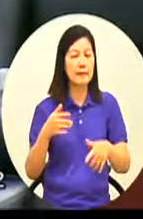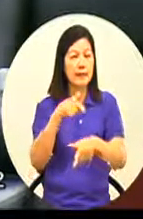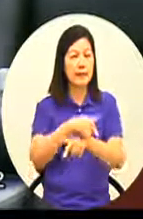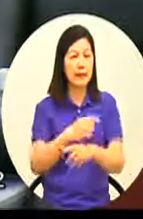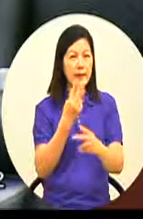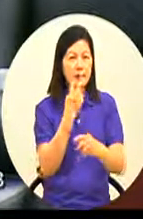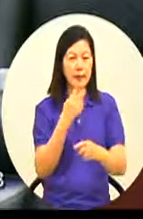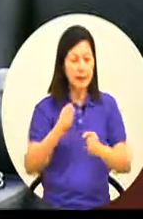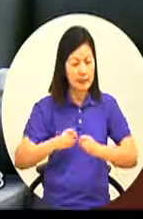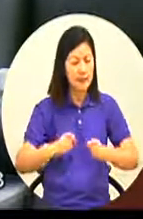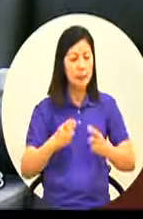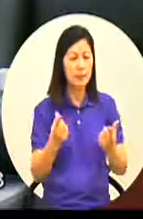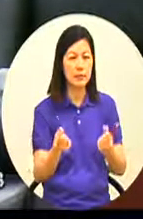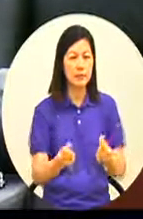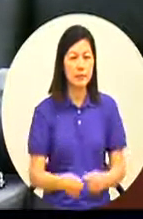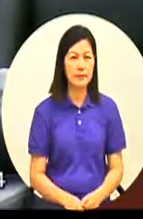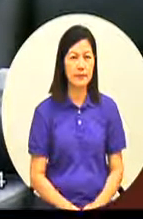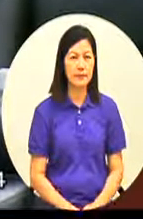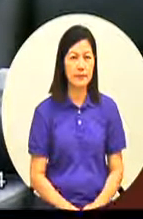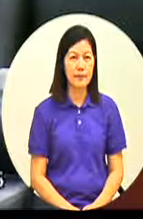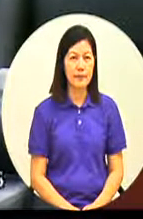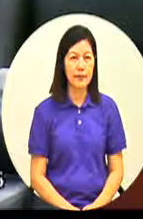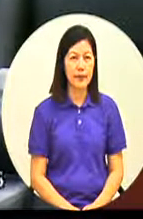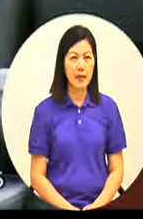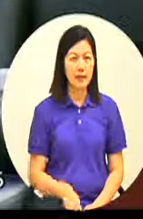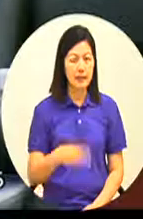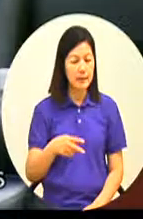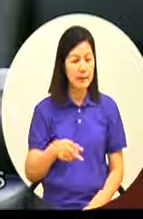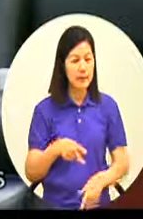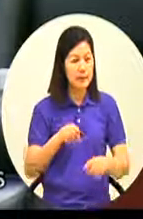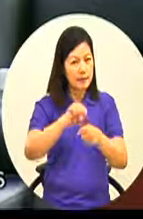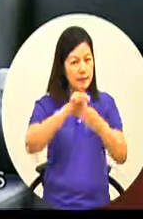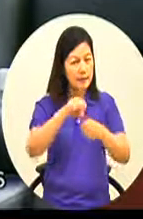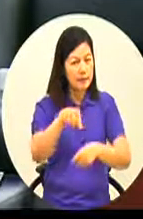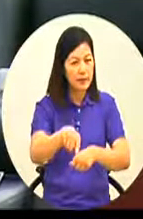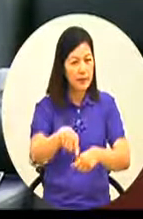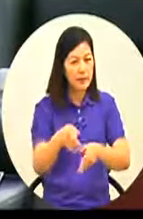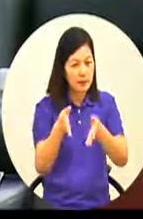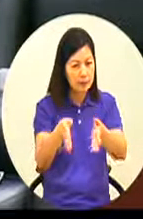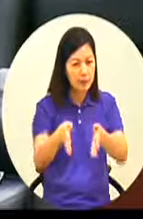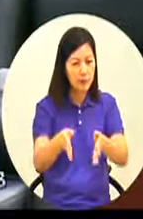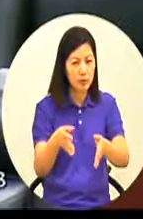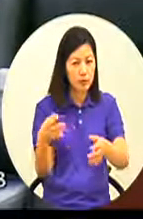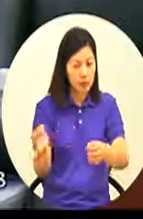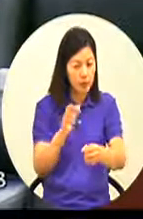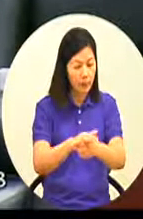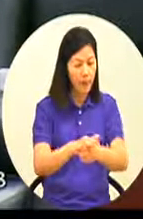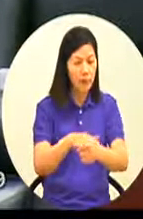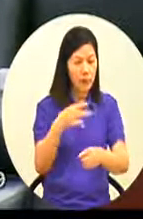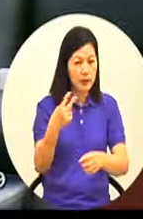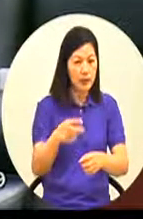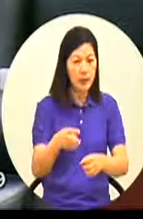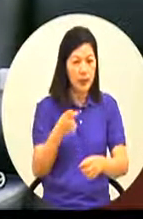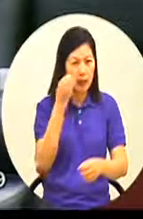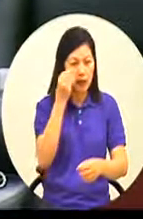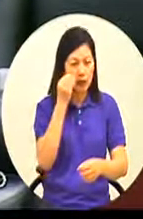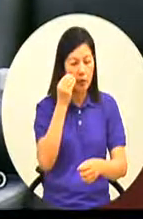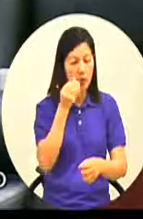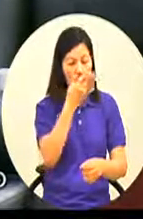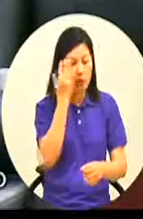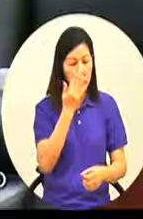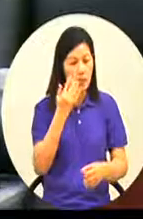们这样也可以有多这方面的政府补助，还是来观光的旅游